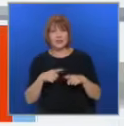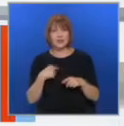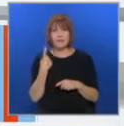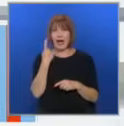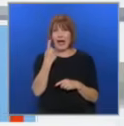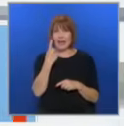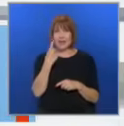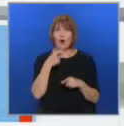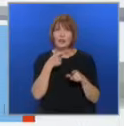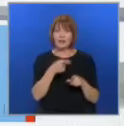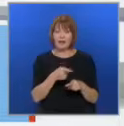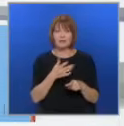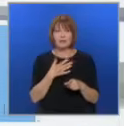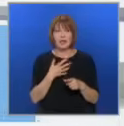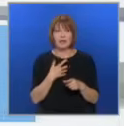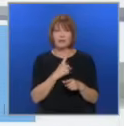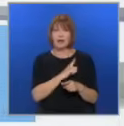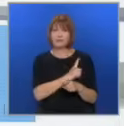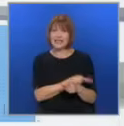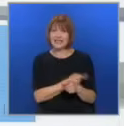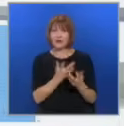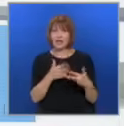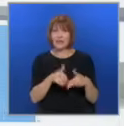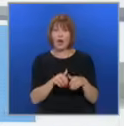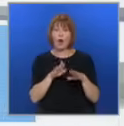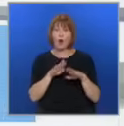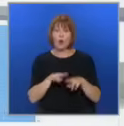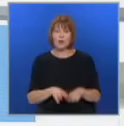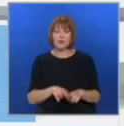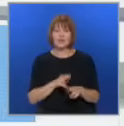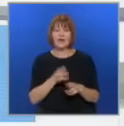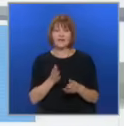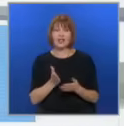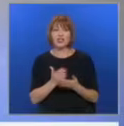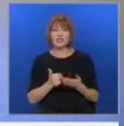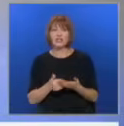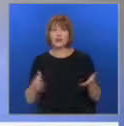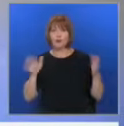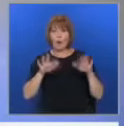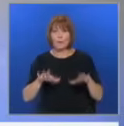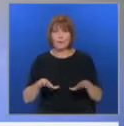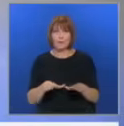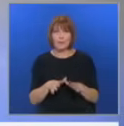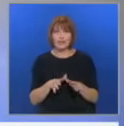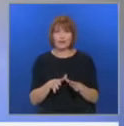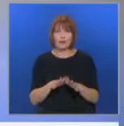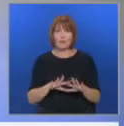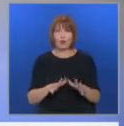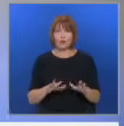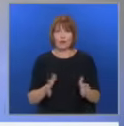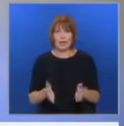Там са дислоцирани сили и техника. Остава в сила частичното бедствено положение. Още за обстановката от Деси Петкова. Сега добър